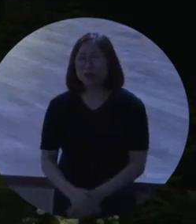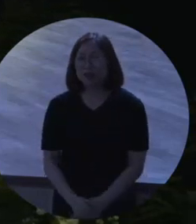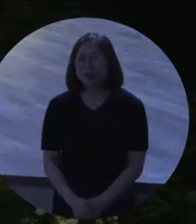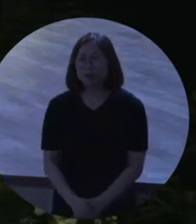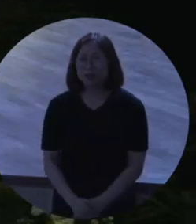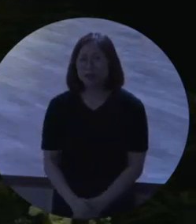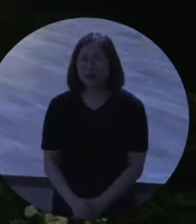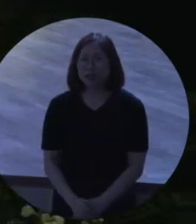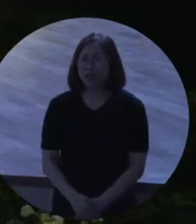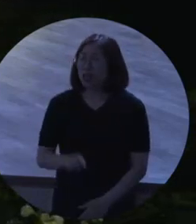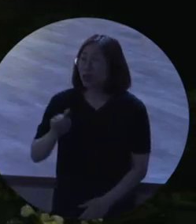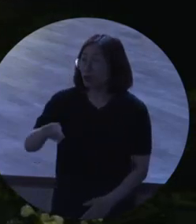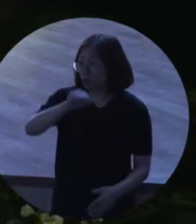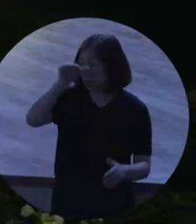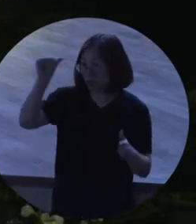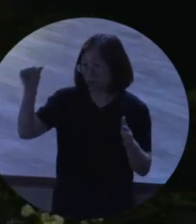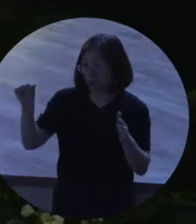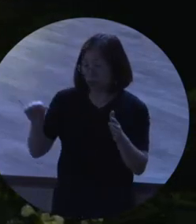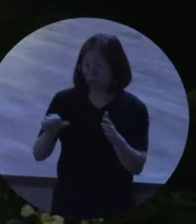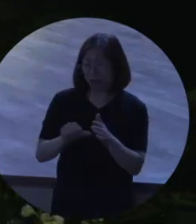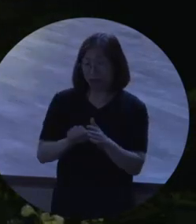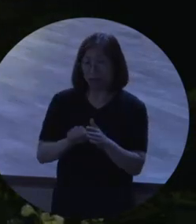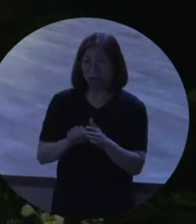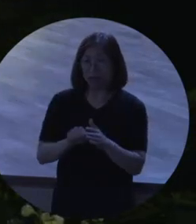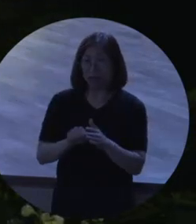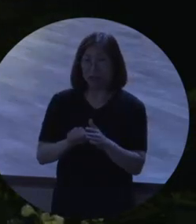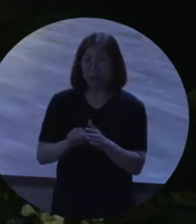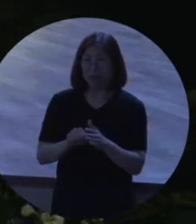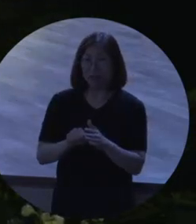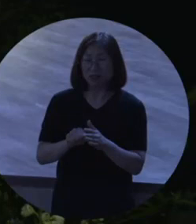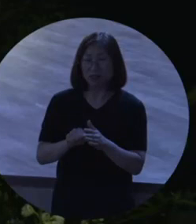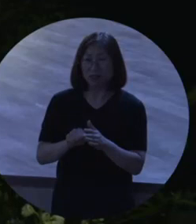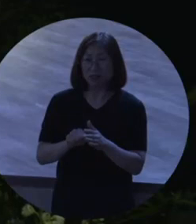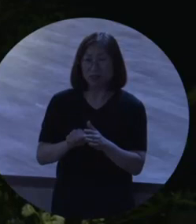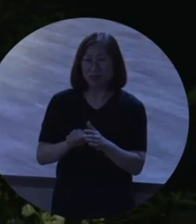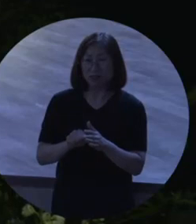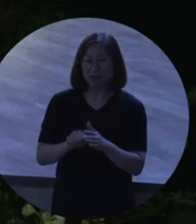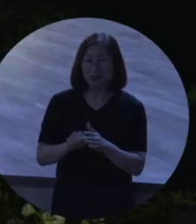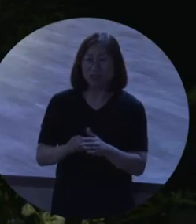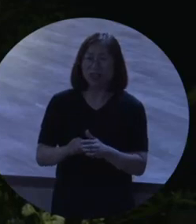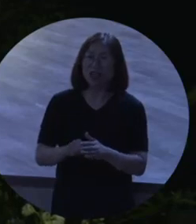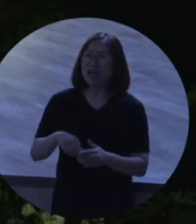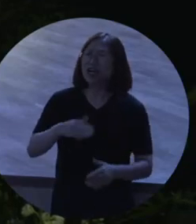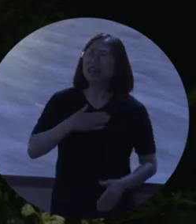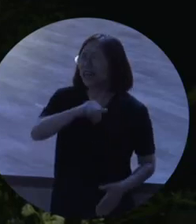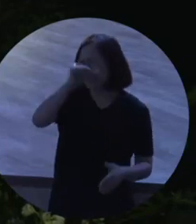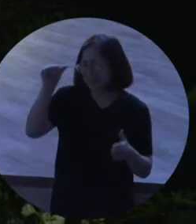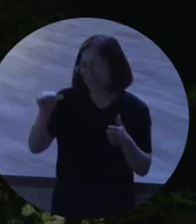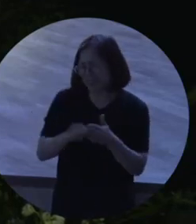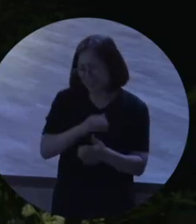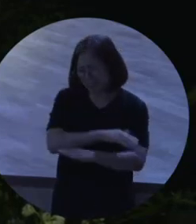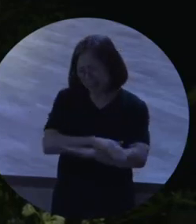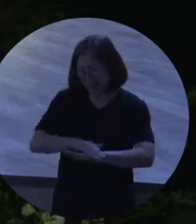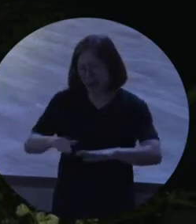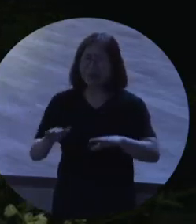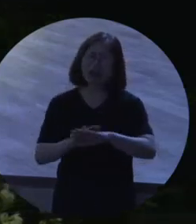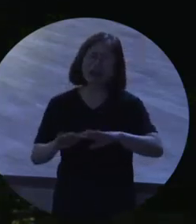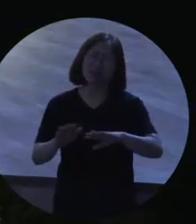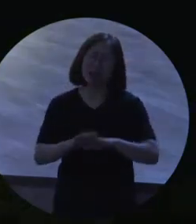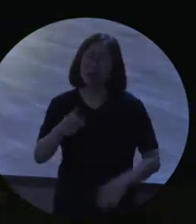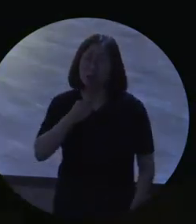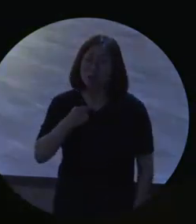이게 인생인 걸까? 잘 풀렸음 좋겠다.